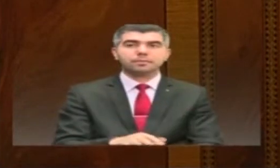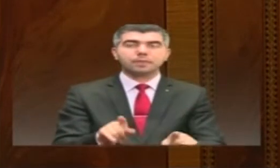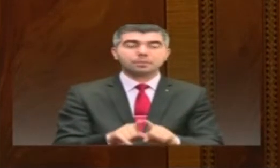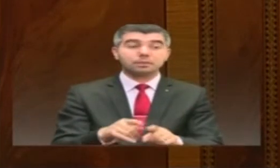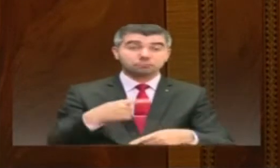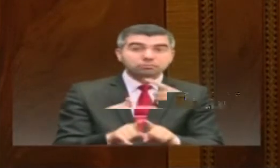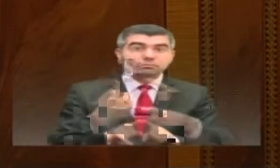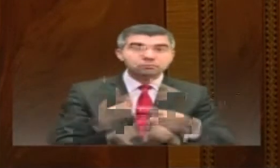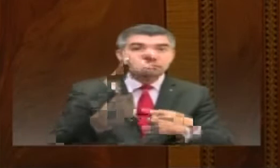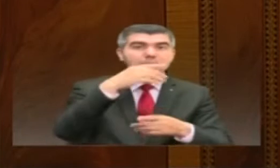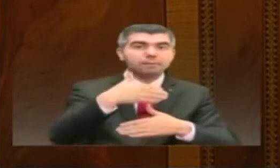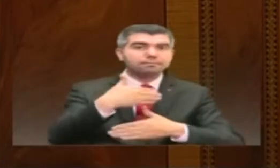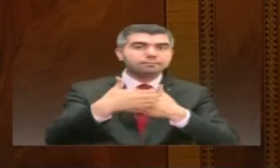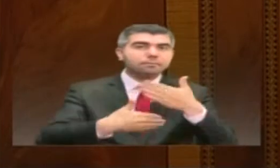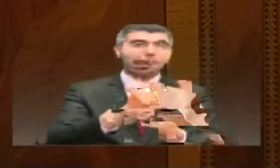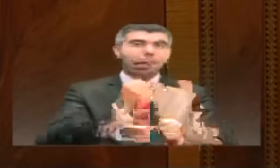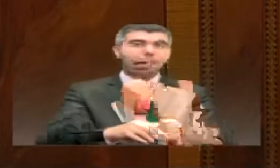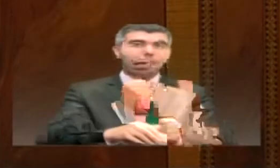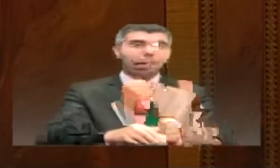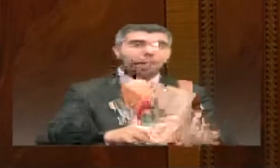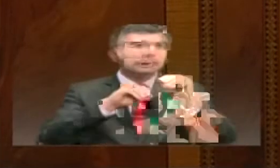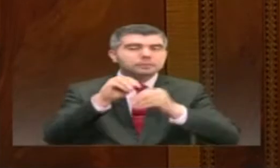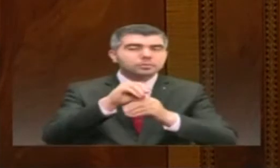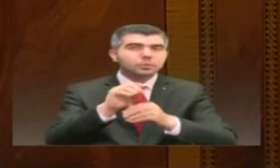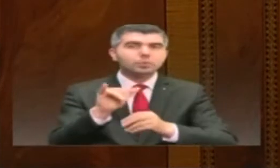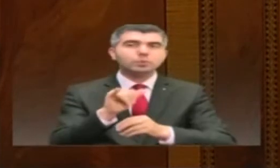الساكنة ديال 15-34 سنة العدد ديالها كيزيد،